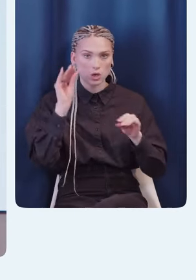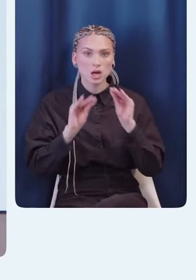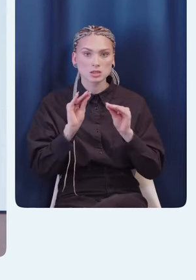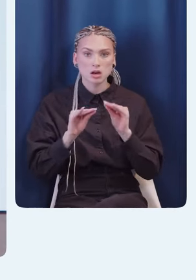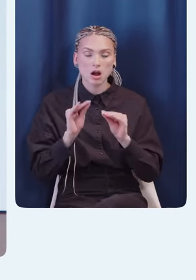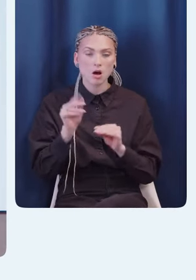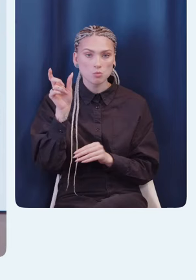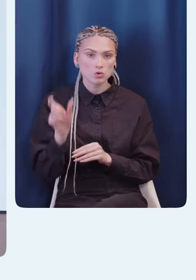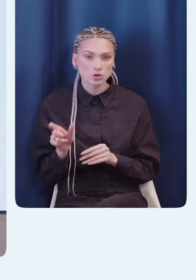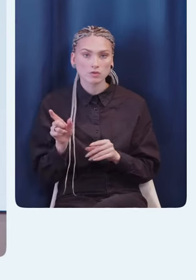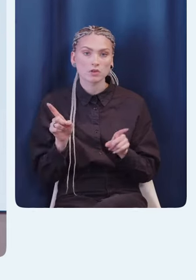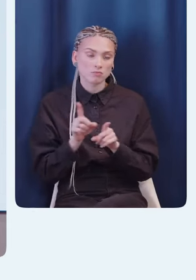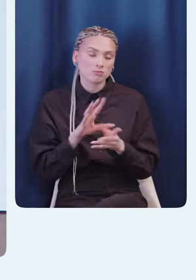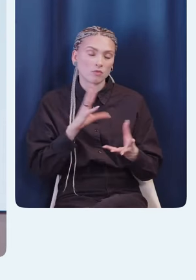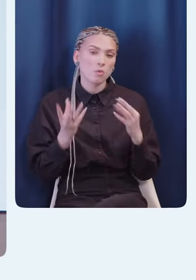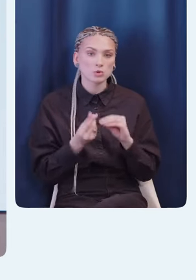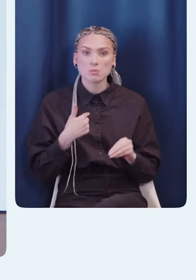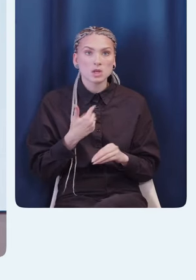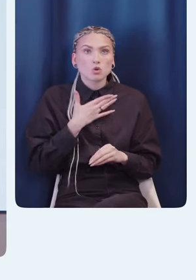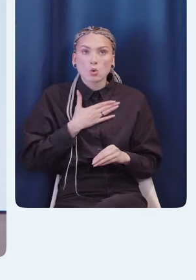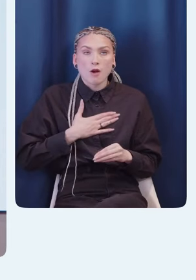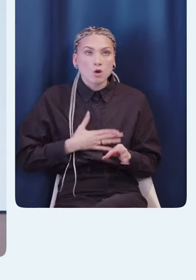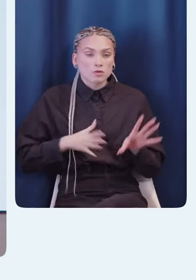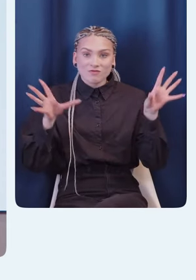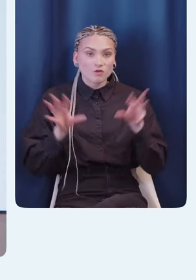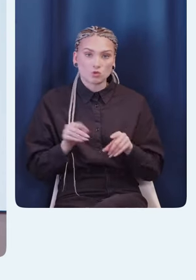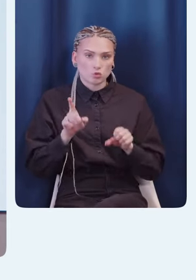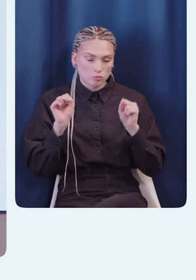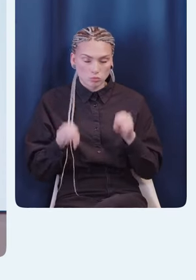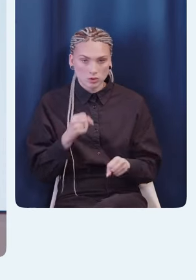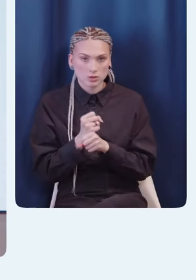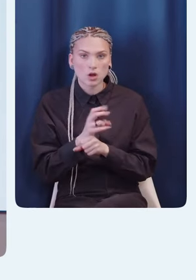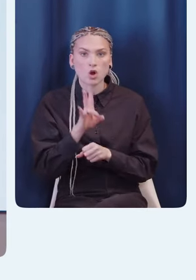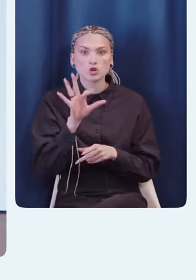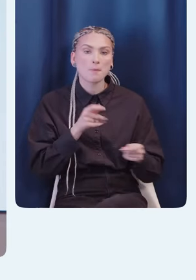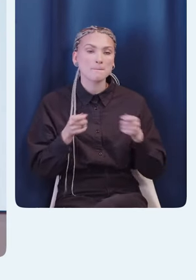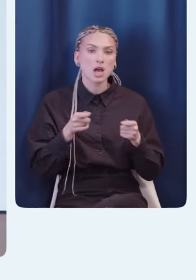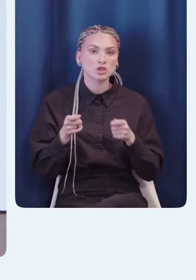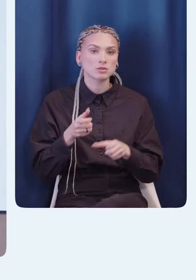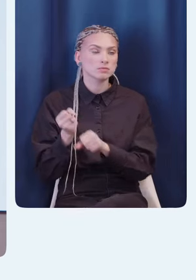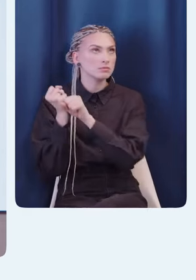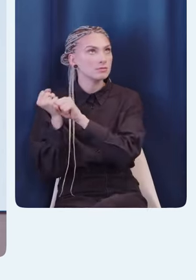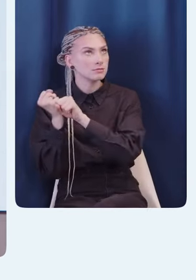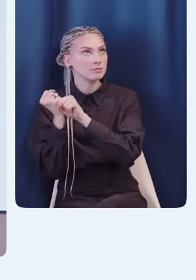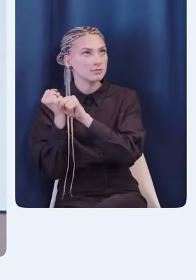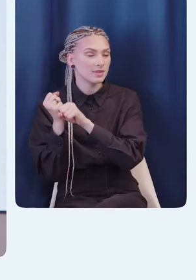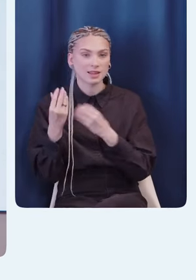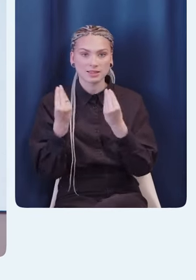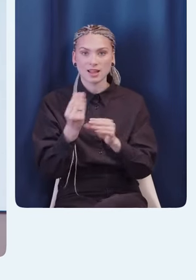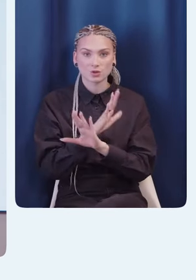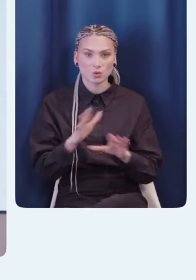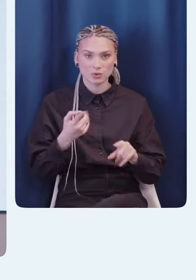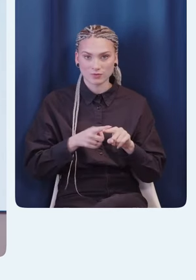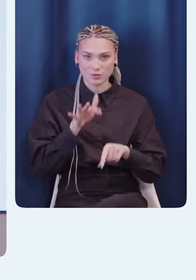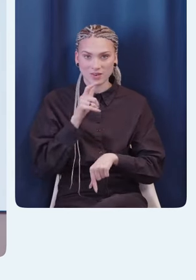целом, потому что мы-то с удовольствием все что угодно закодим, но менеджер с палкой, он не даст просто эти кванты